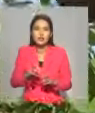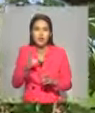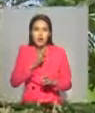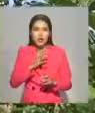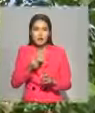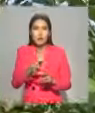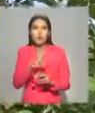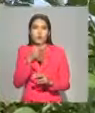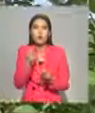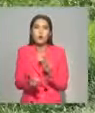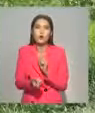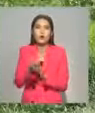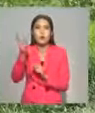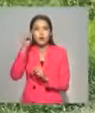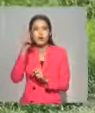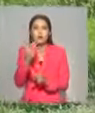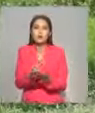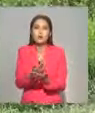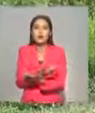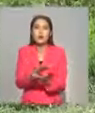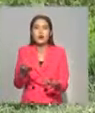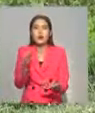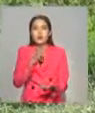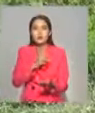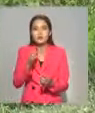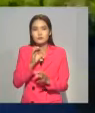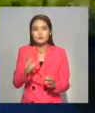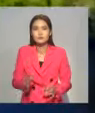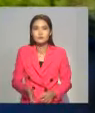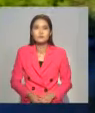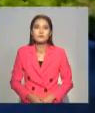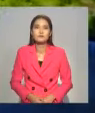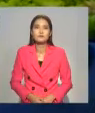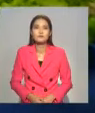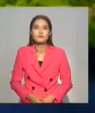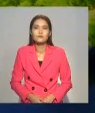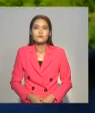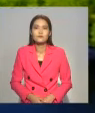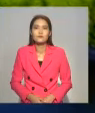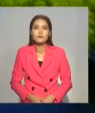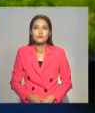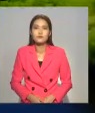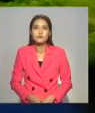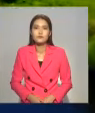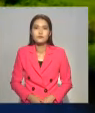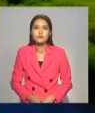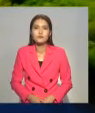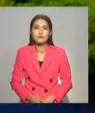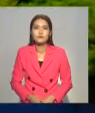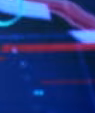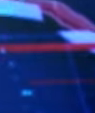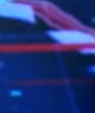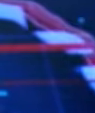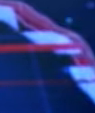Осыны реттеуді көздеген ол енді ботаникалық бақ құрылысын бастамақ. Еркін Карин, Алтынбек Қабделев, Астана Таймс, Орал.